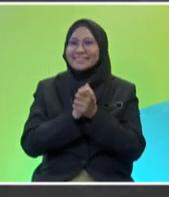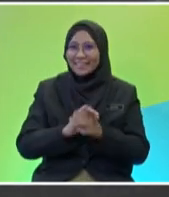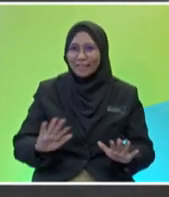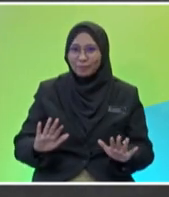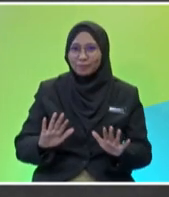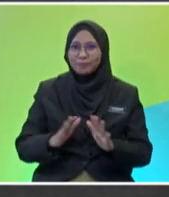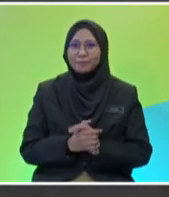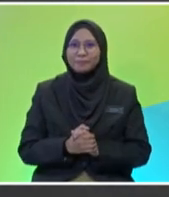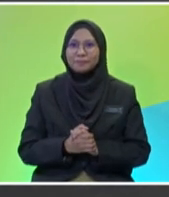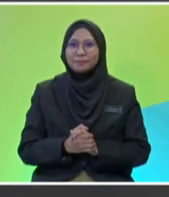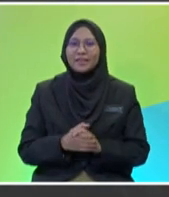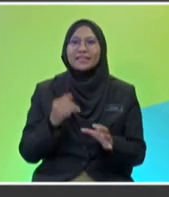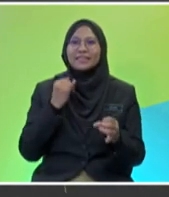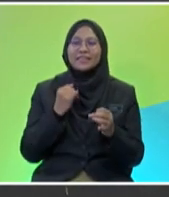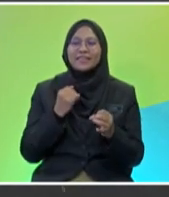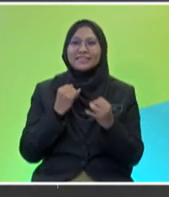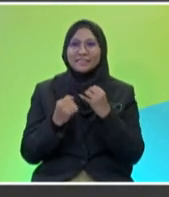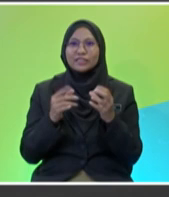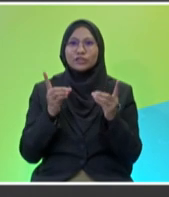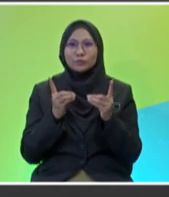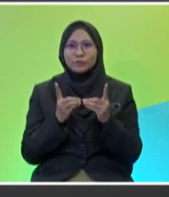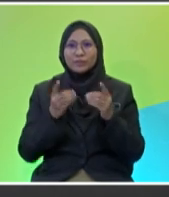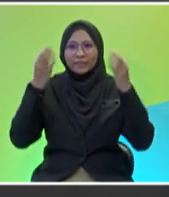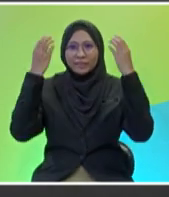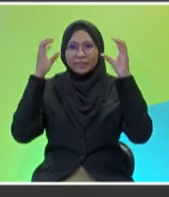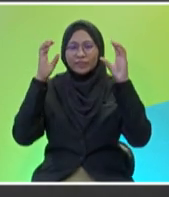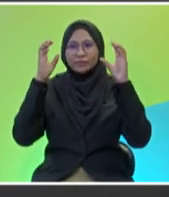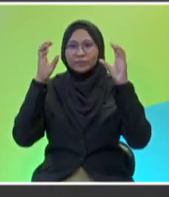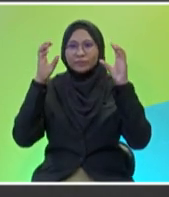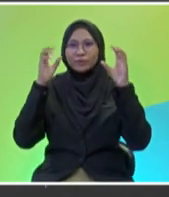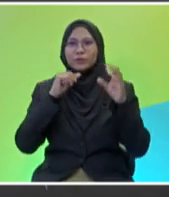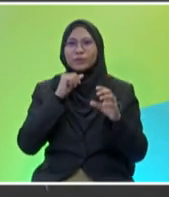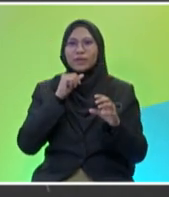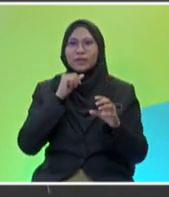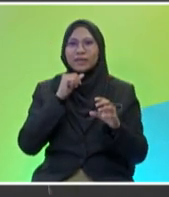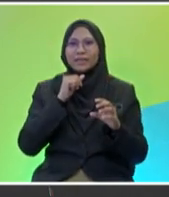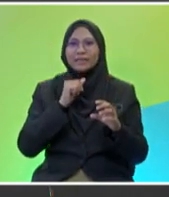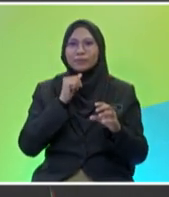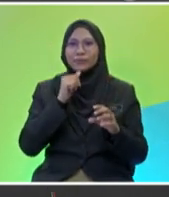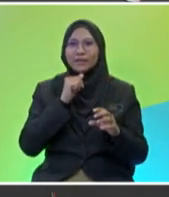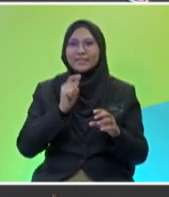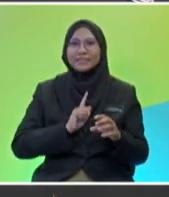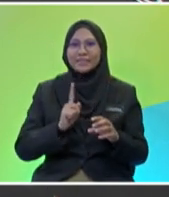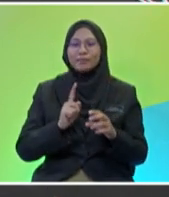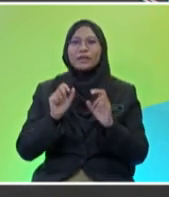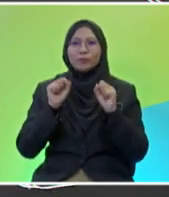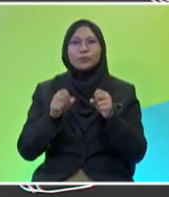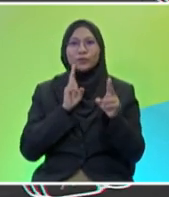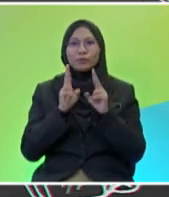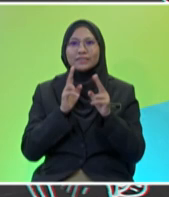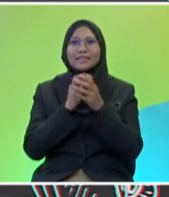guru yang beragama Islam seperti Tisya jemput saya mereka mengucapkan selamat sejahtera ataupun